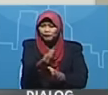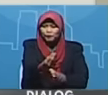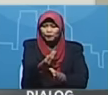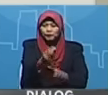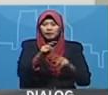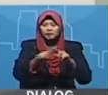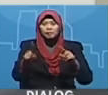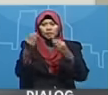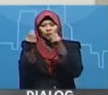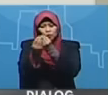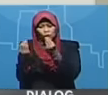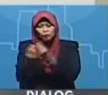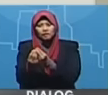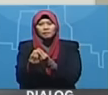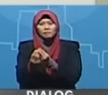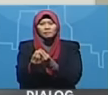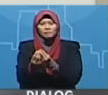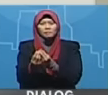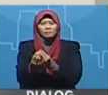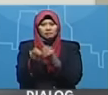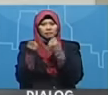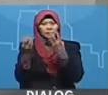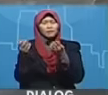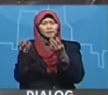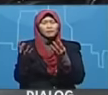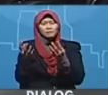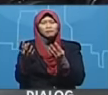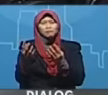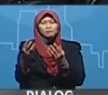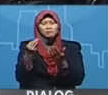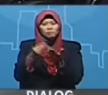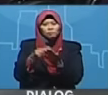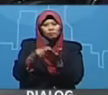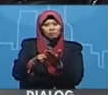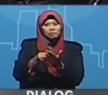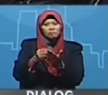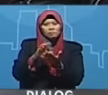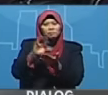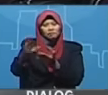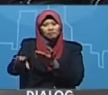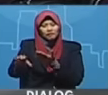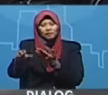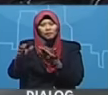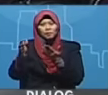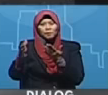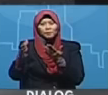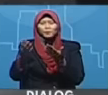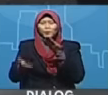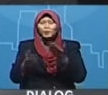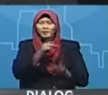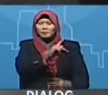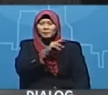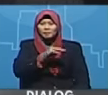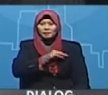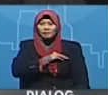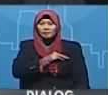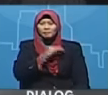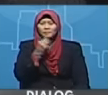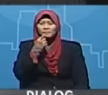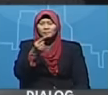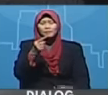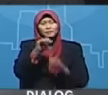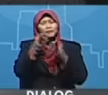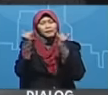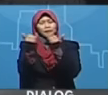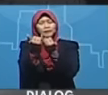segi amount tu nampaknya nilainya signifikan. Uh-huh. Nilai dia agak besar. Uh-huh. Kalau di kementerian saja mungkin ada kita satu syarikat yang kita handle